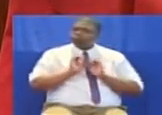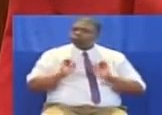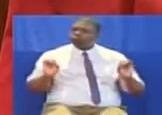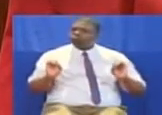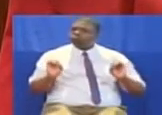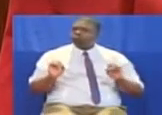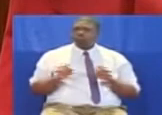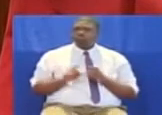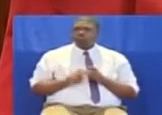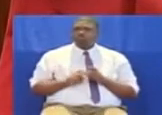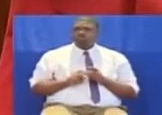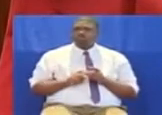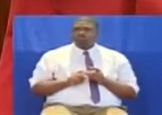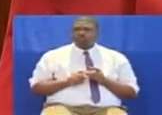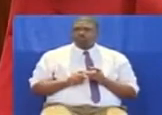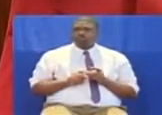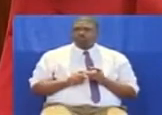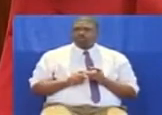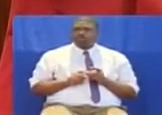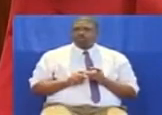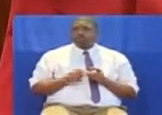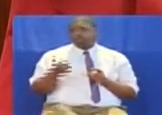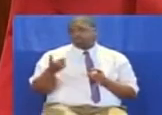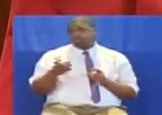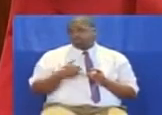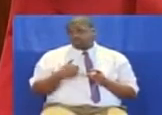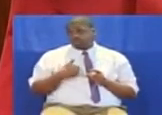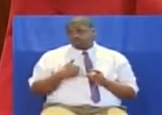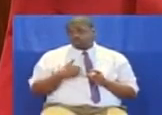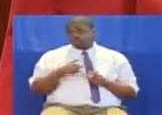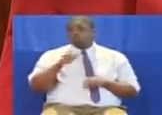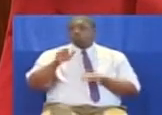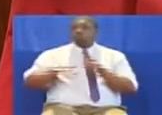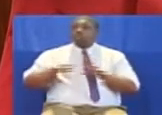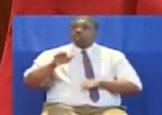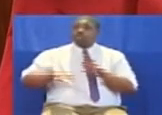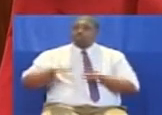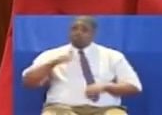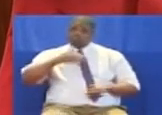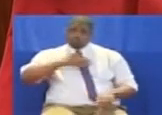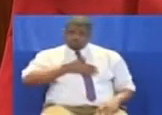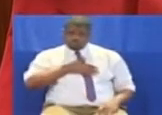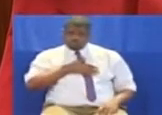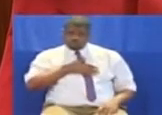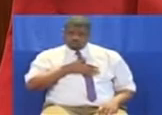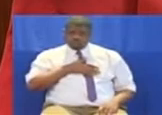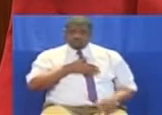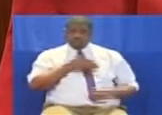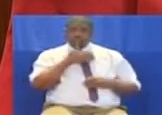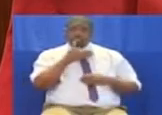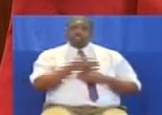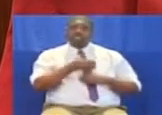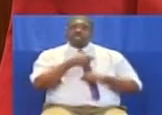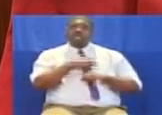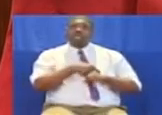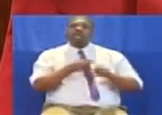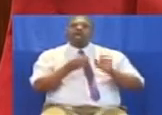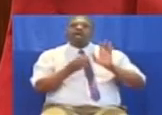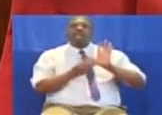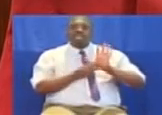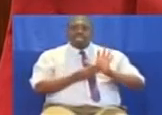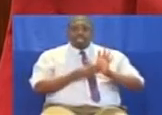Na mimi kwa utamaduni wangu saa nane huwa naamka